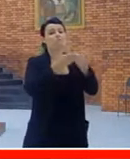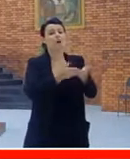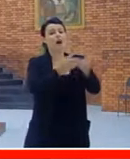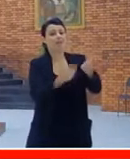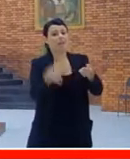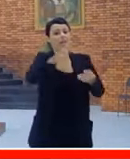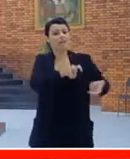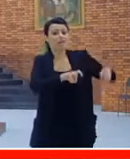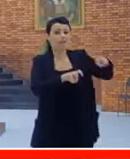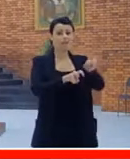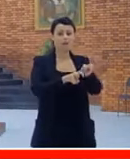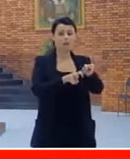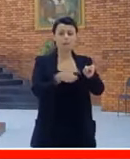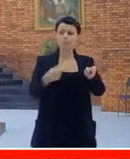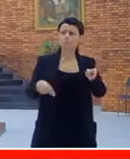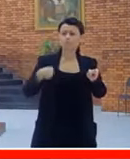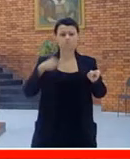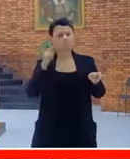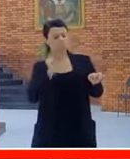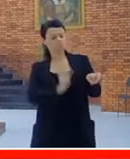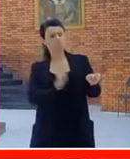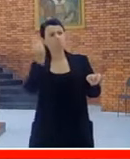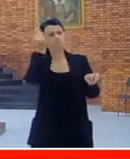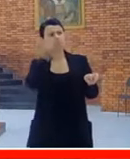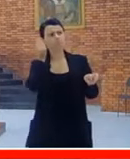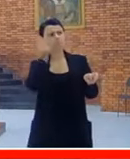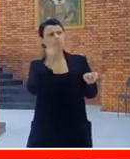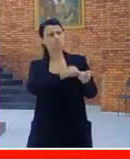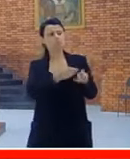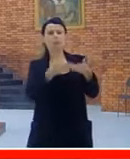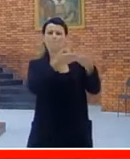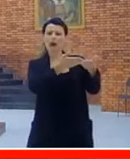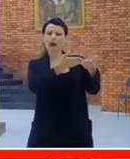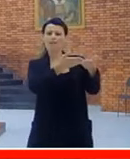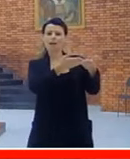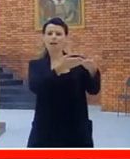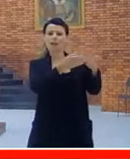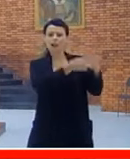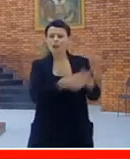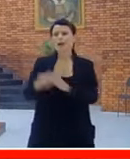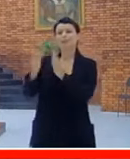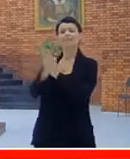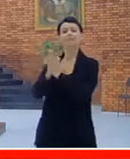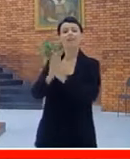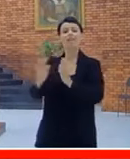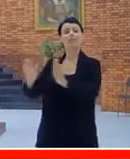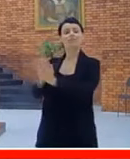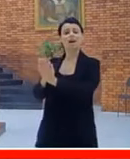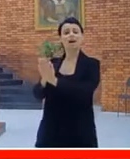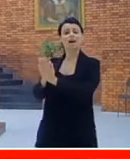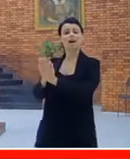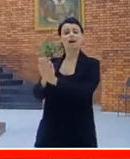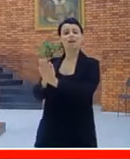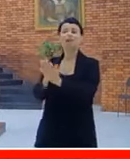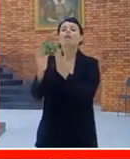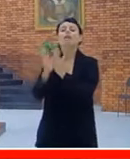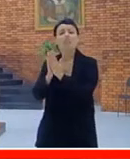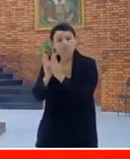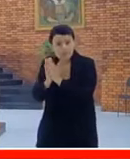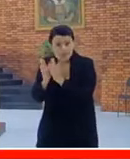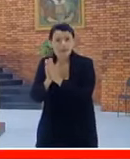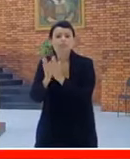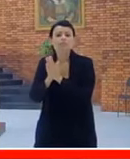ho provato a pensare che questa barca è la Chiesa. È la Chiesa che può aiutarci